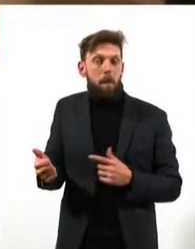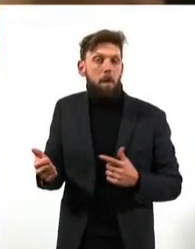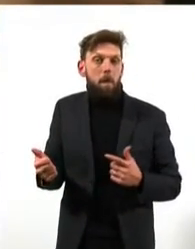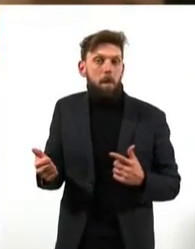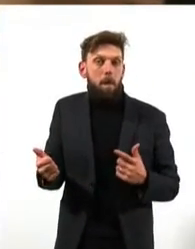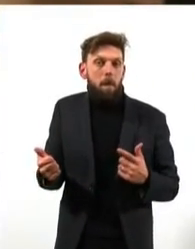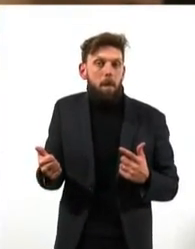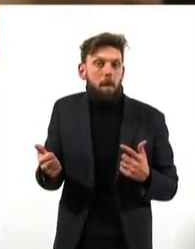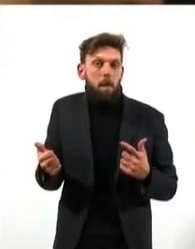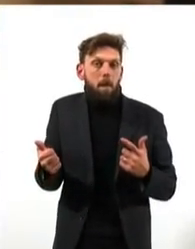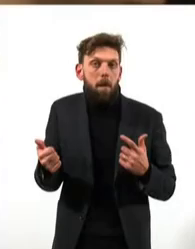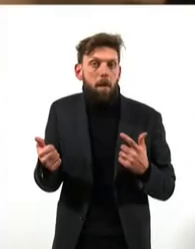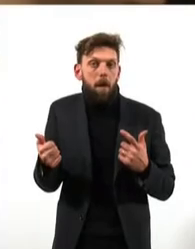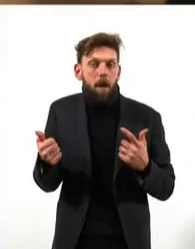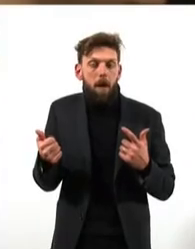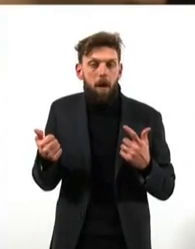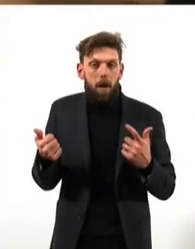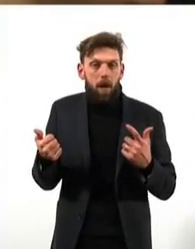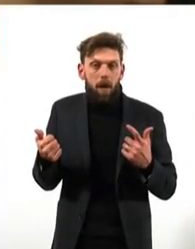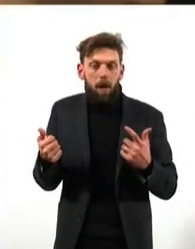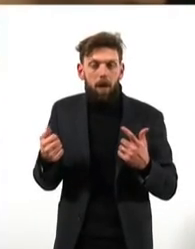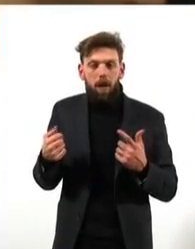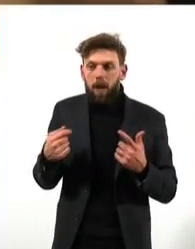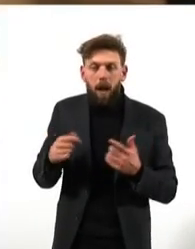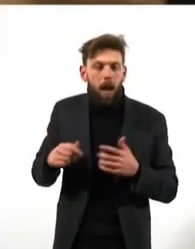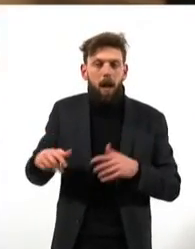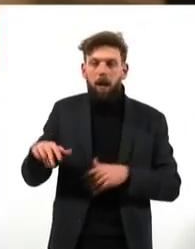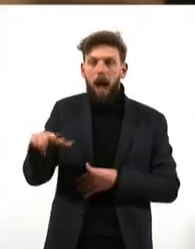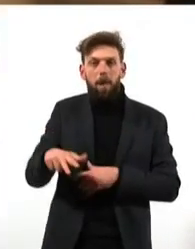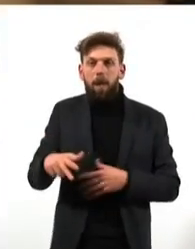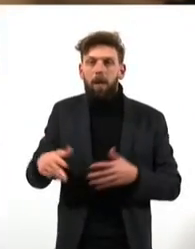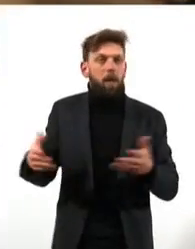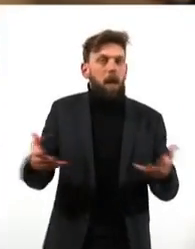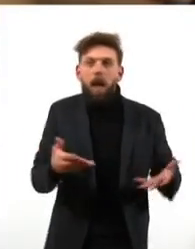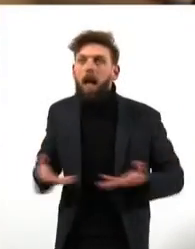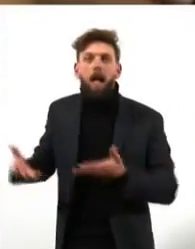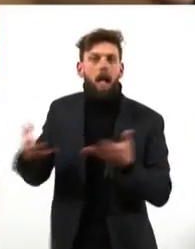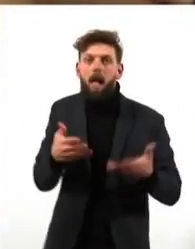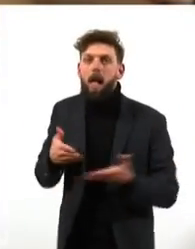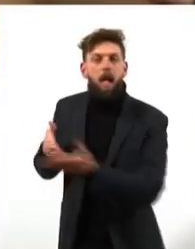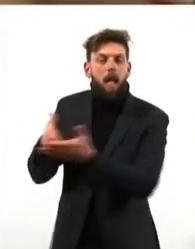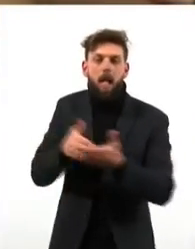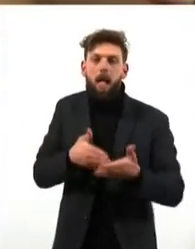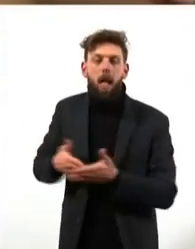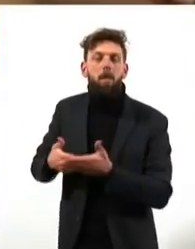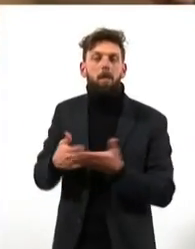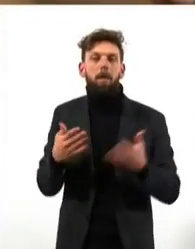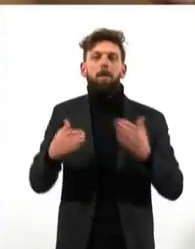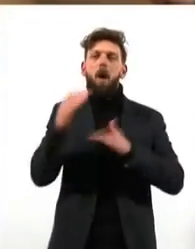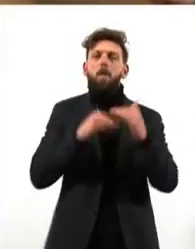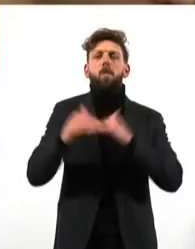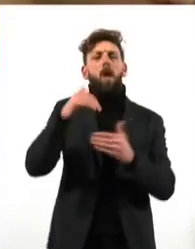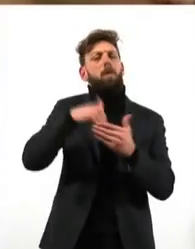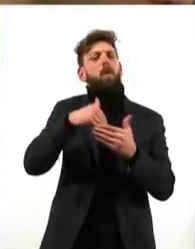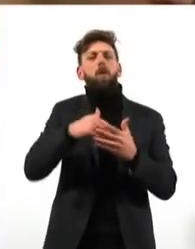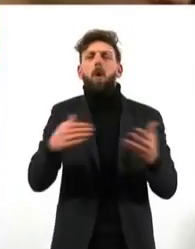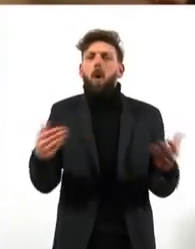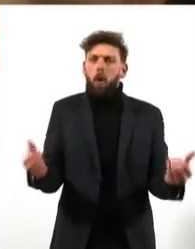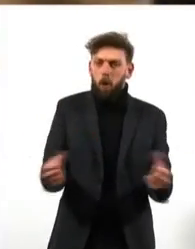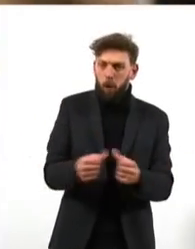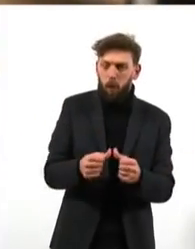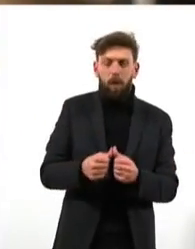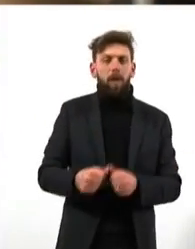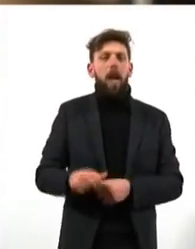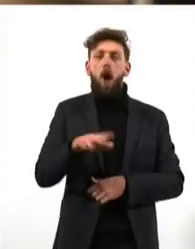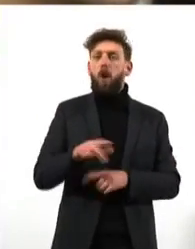d'être occupés par les étudiants, en renforçant et en augmentant la réhabilitation